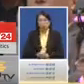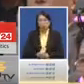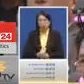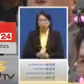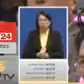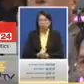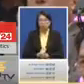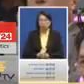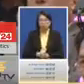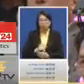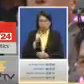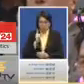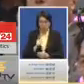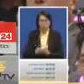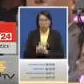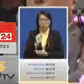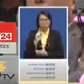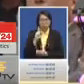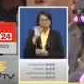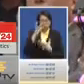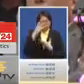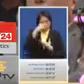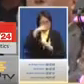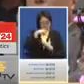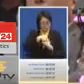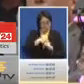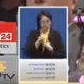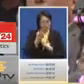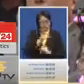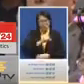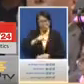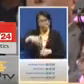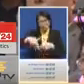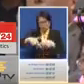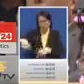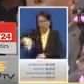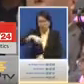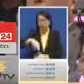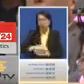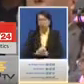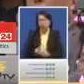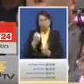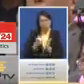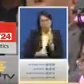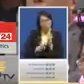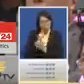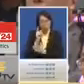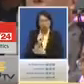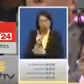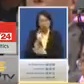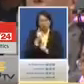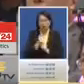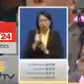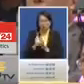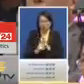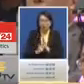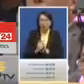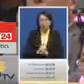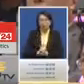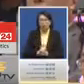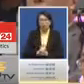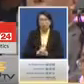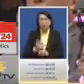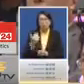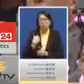ต้องถือศีลมากกว่าชาวบ้านนะเพียงเรื่องผิดไม่ผิดตามข้อกฎหมายมียุคนึงอย่าไปถามหาใบเสร็